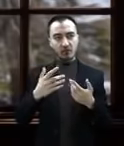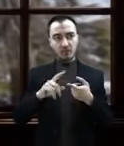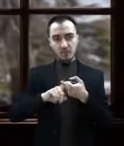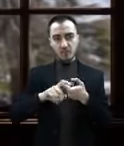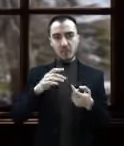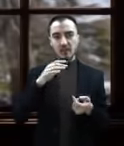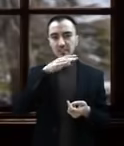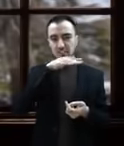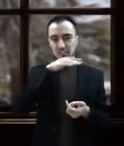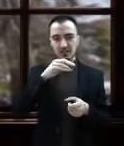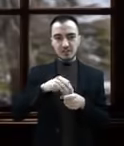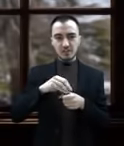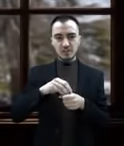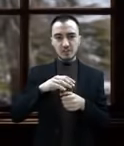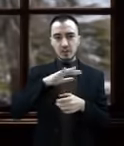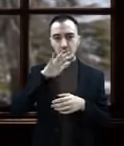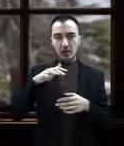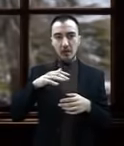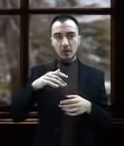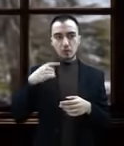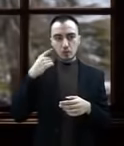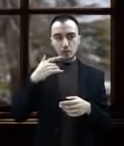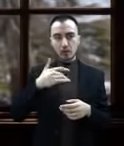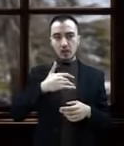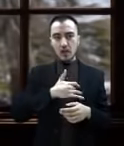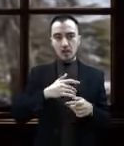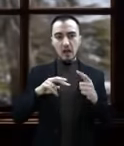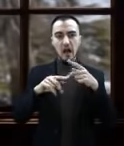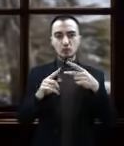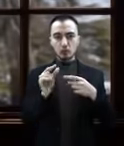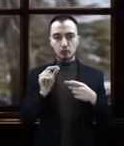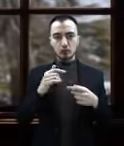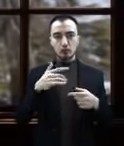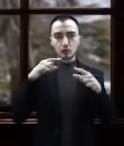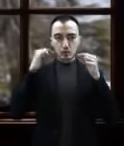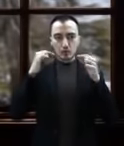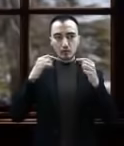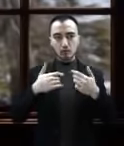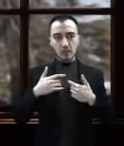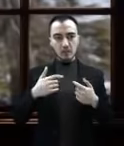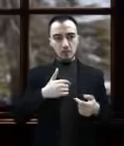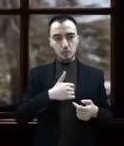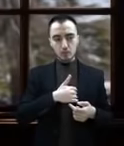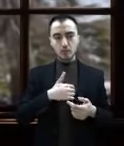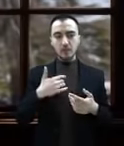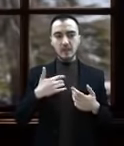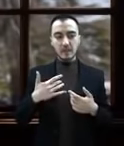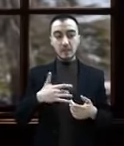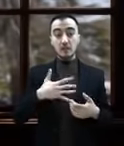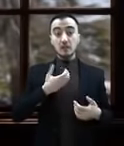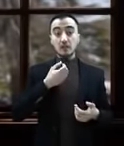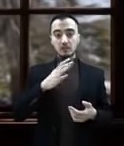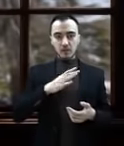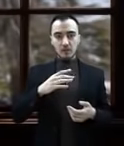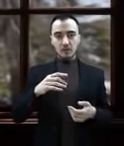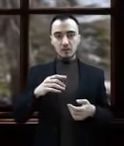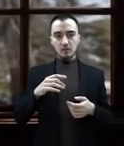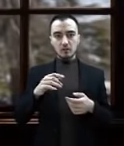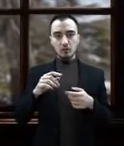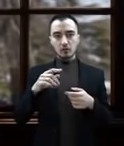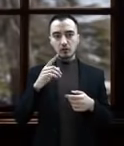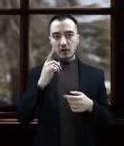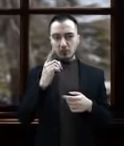güzel eserin altında imzası olan fedakar kadınlarımızın, annelerimizin, bacılarımızın